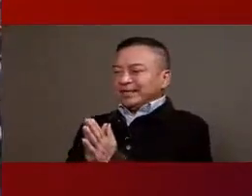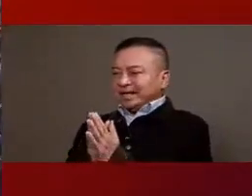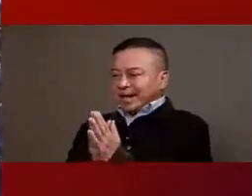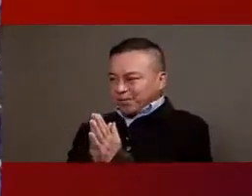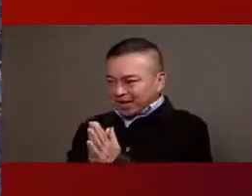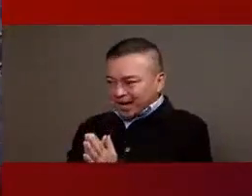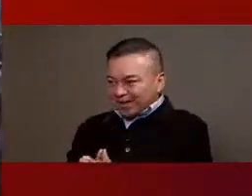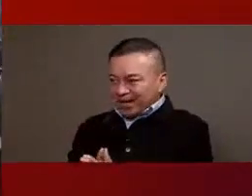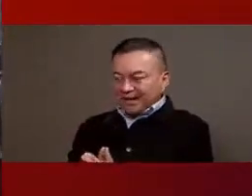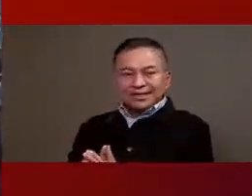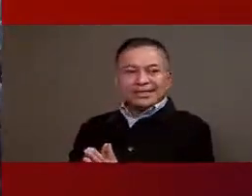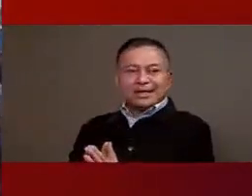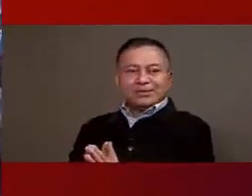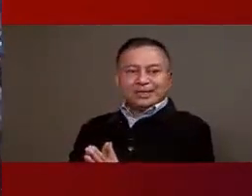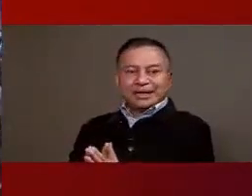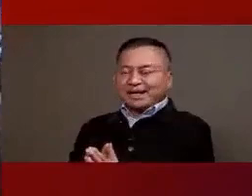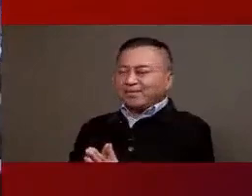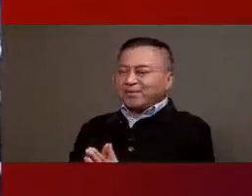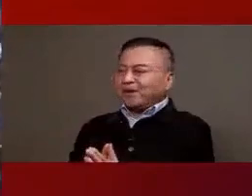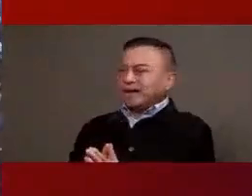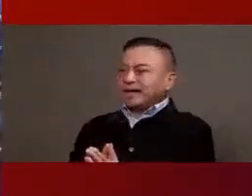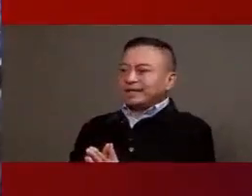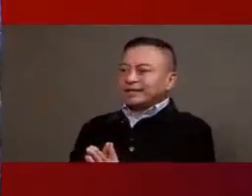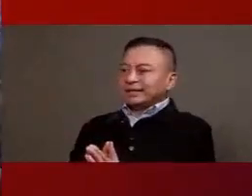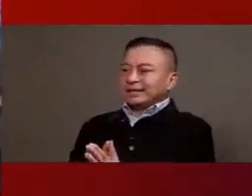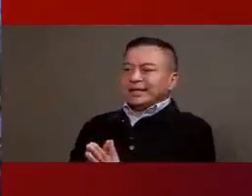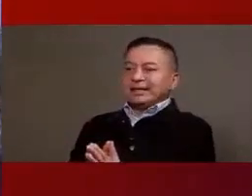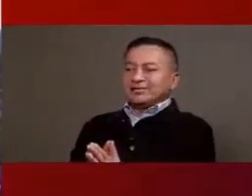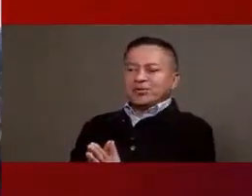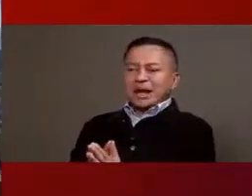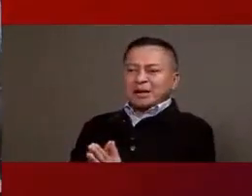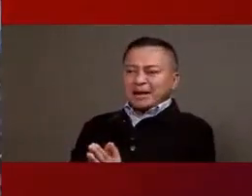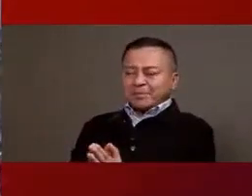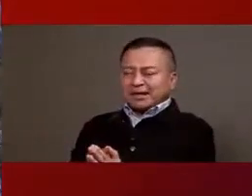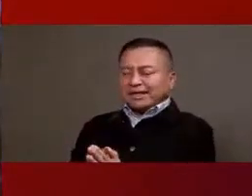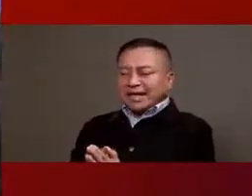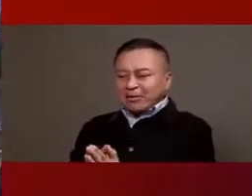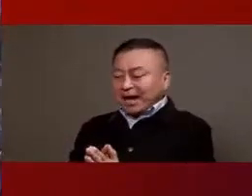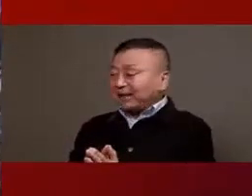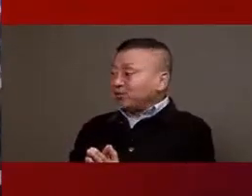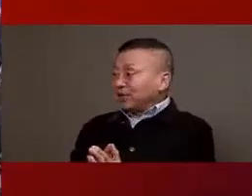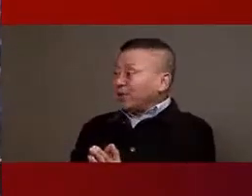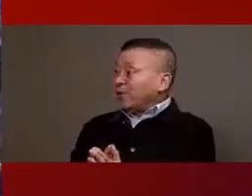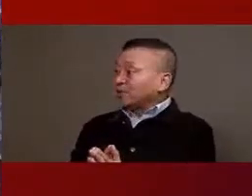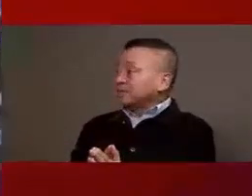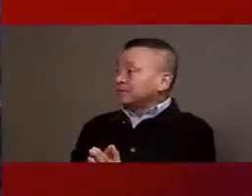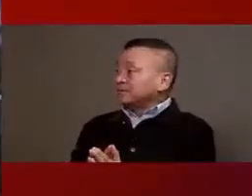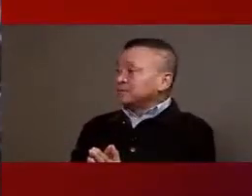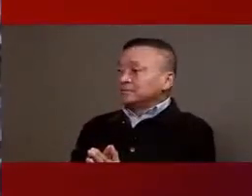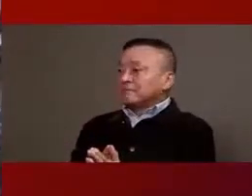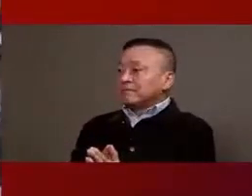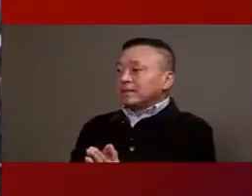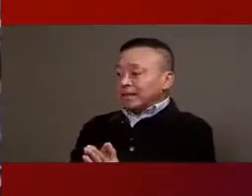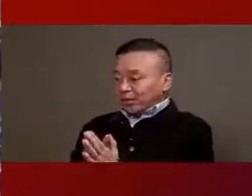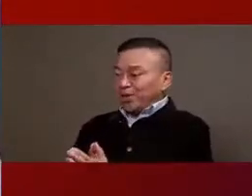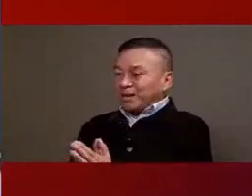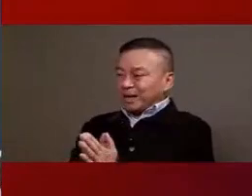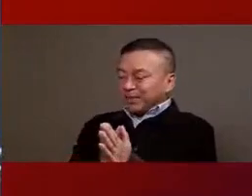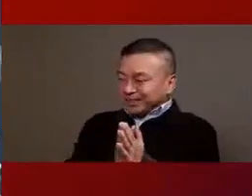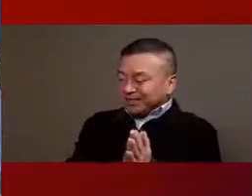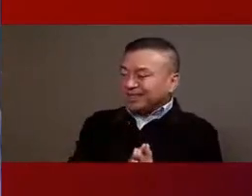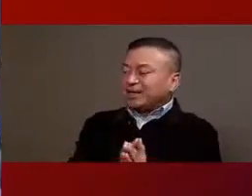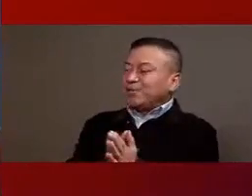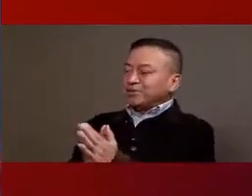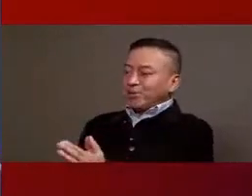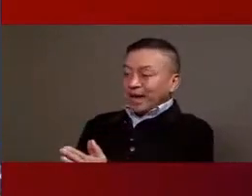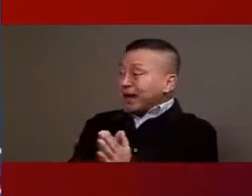ี่ สิ่งที่เอามากล่าวได้เลยนะครับ อยู่ระดับ อยู่ระดับก็นี่คือสงครามกลางเมืองที่ยาวนานที่สุดในโลก เร ากำลัง